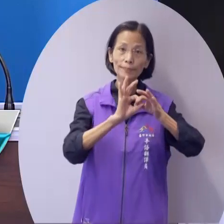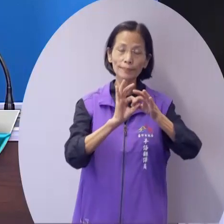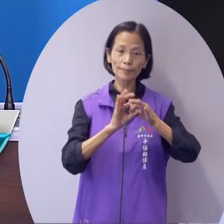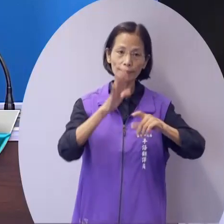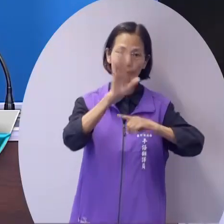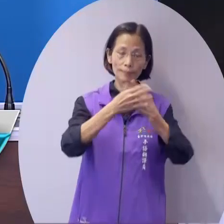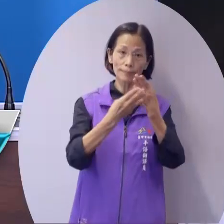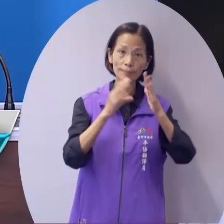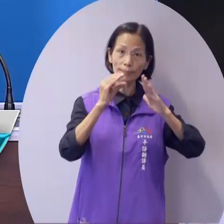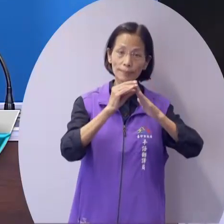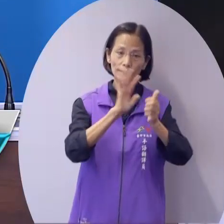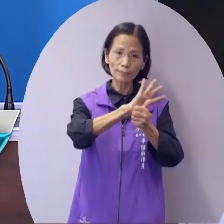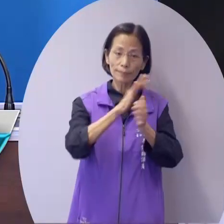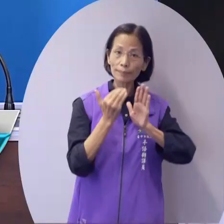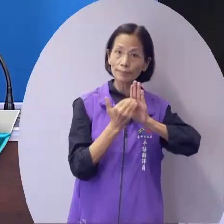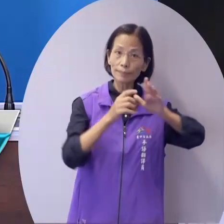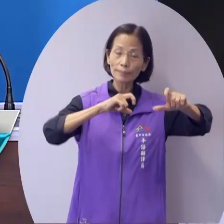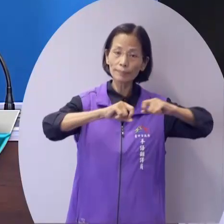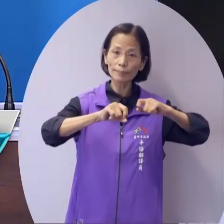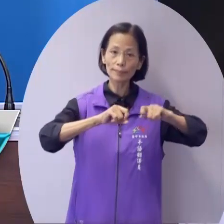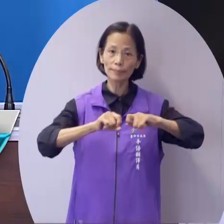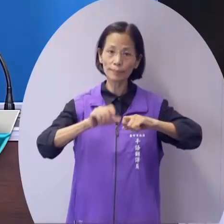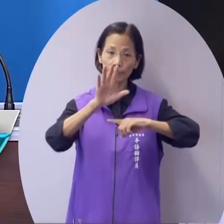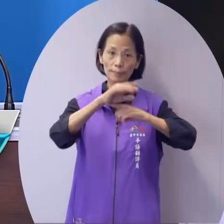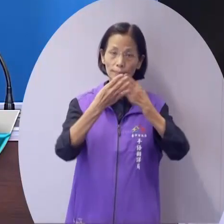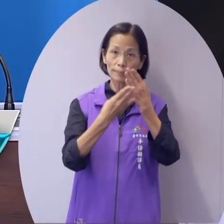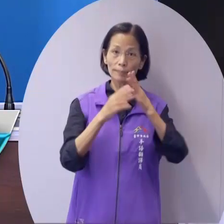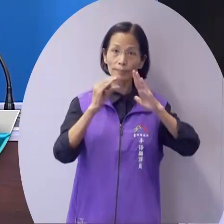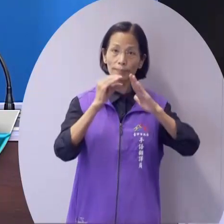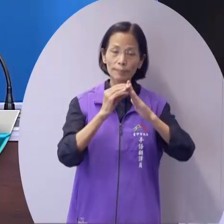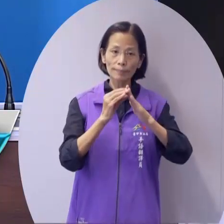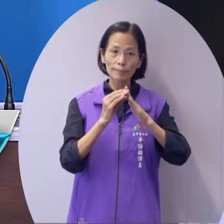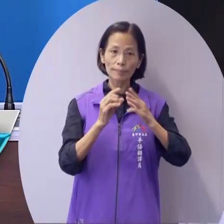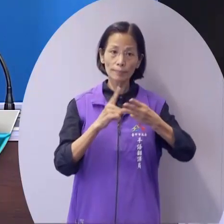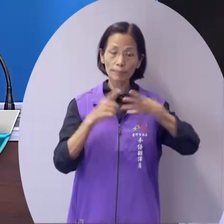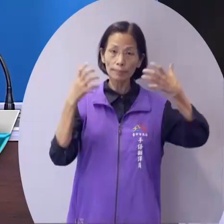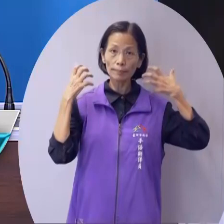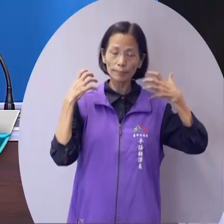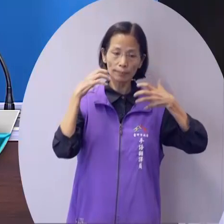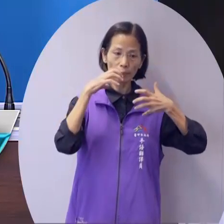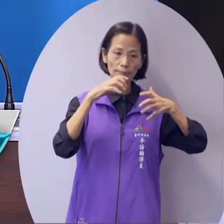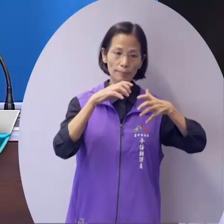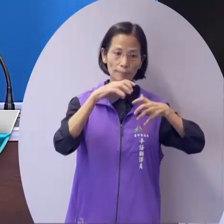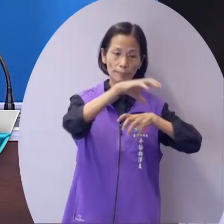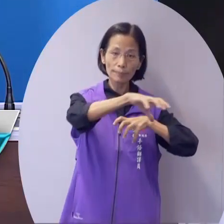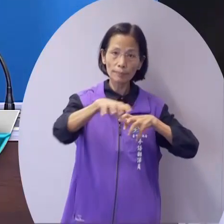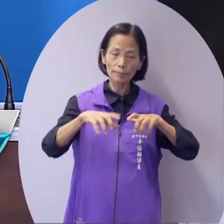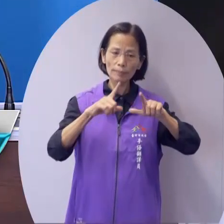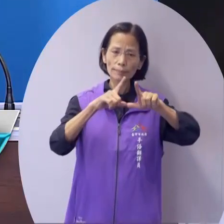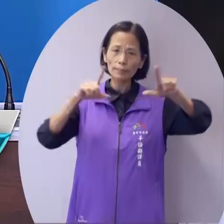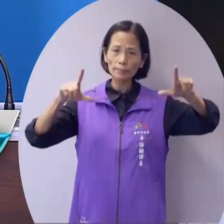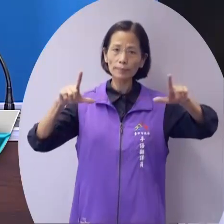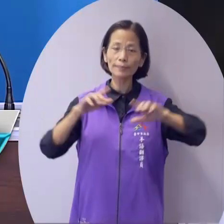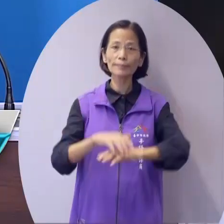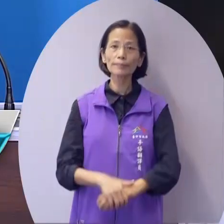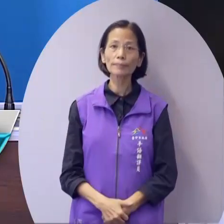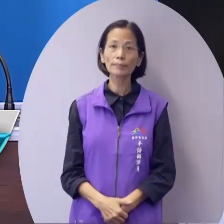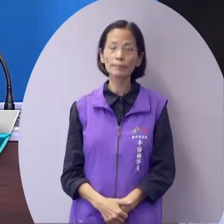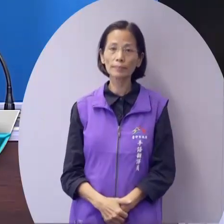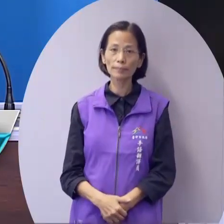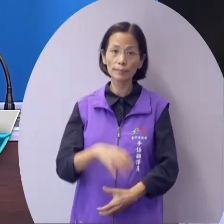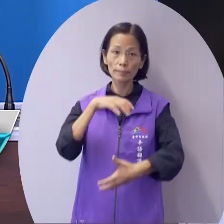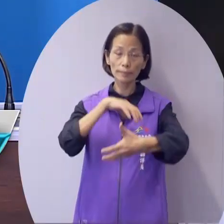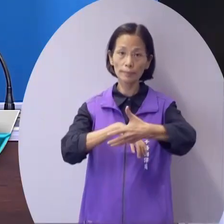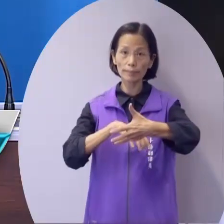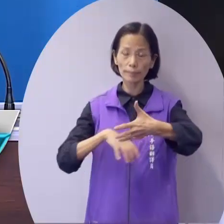于农业局的防疫作为，因为农业局它所主政的这个范围哈非常的广大哈，那包